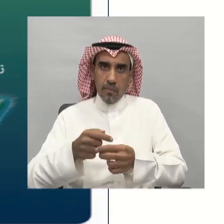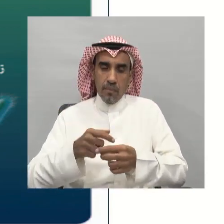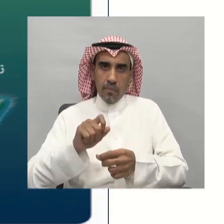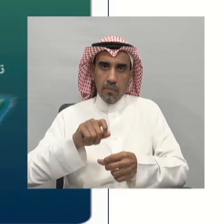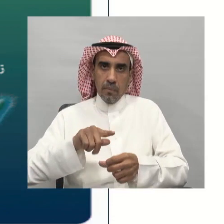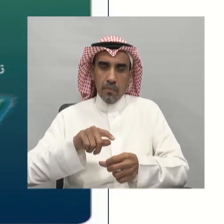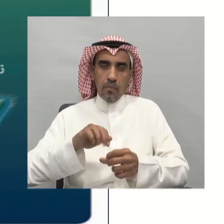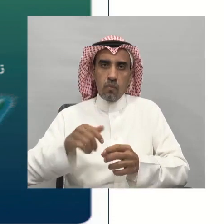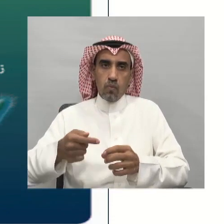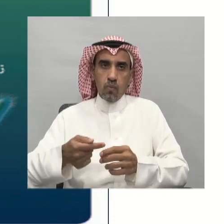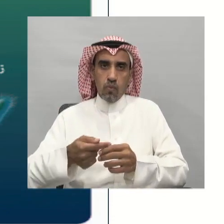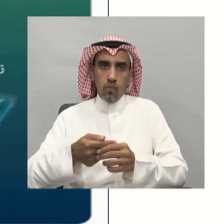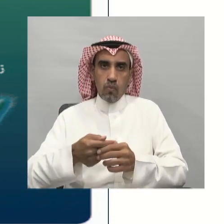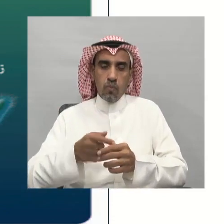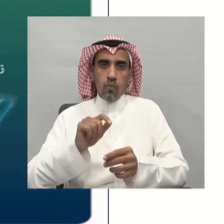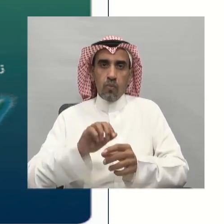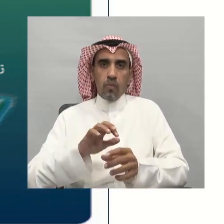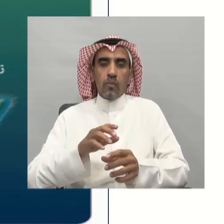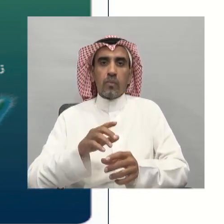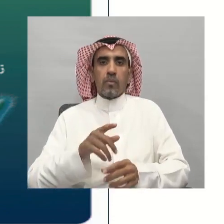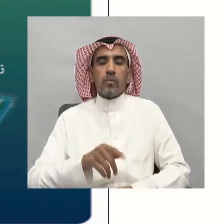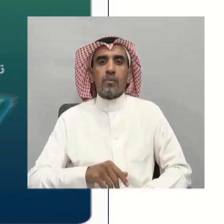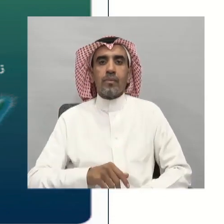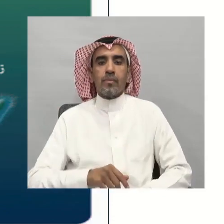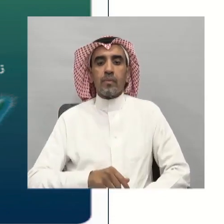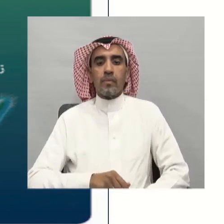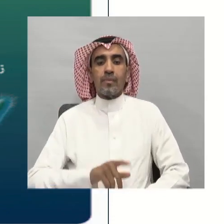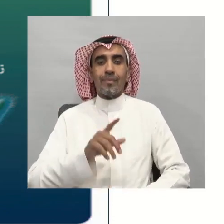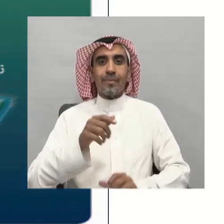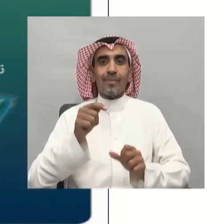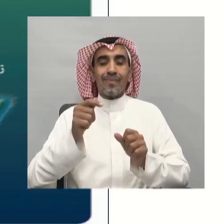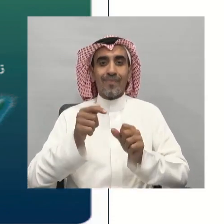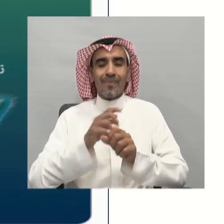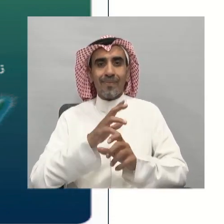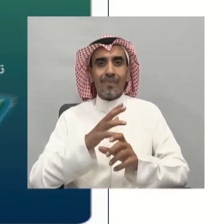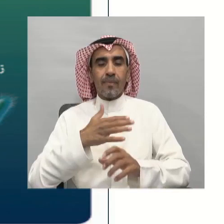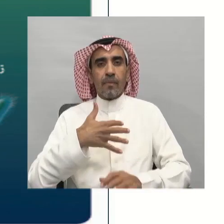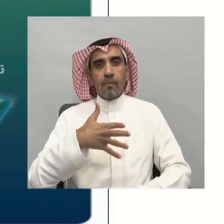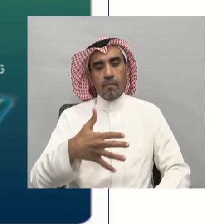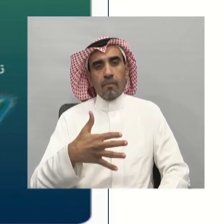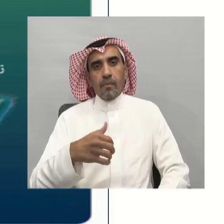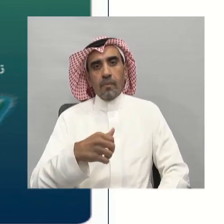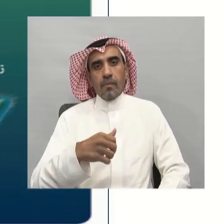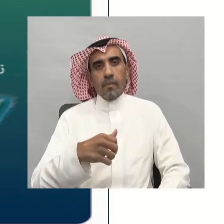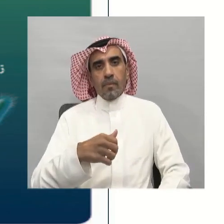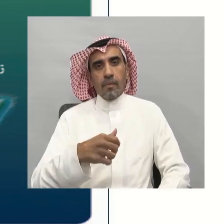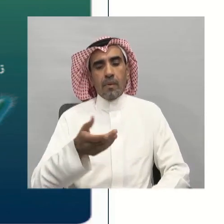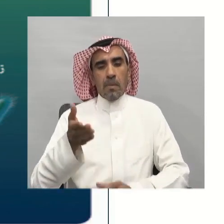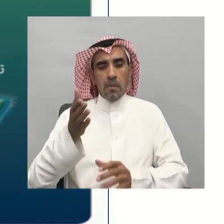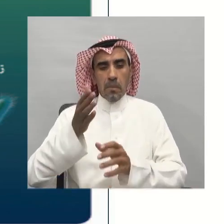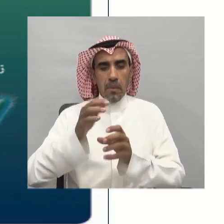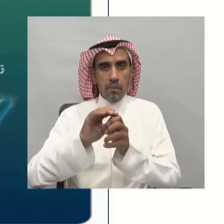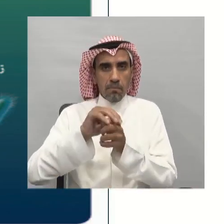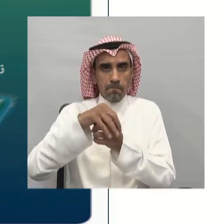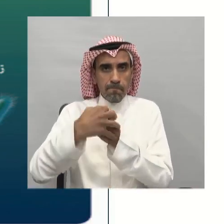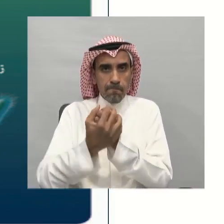المنوي فتصبح ماذا؟ لاقحة أو زايغوت. هذه اللاقحة أو الزايغوت سوف تكون يرقة عندما